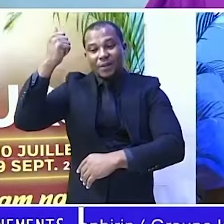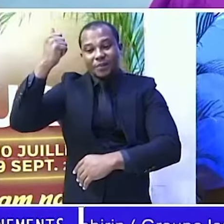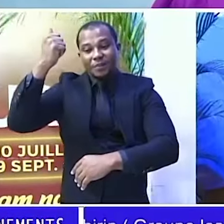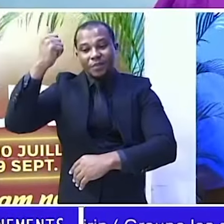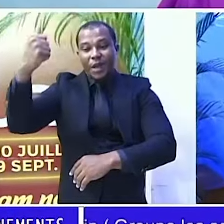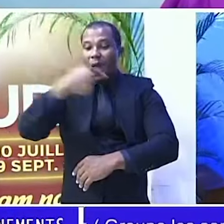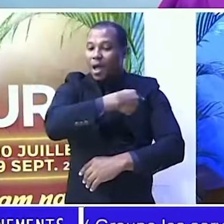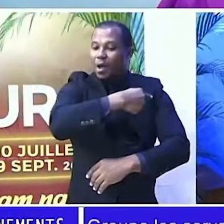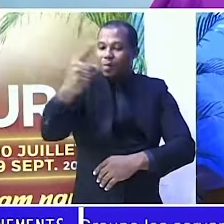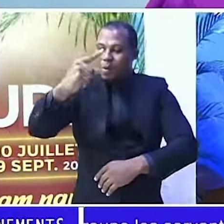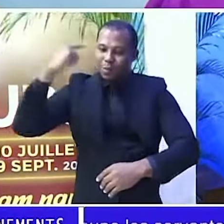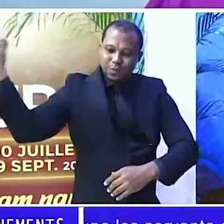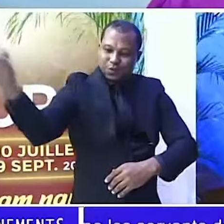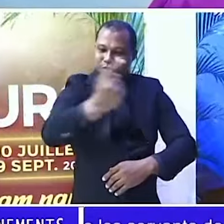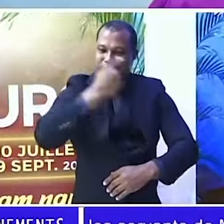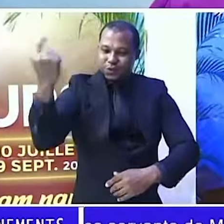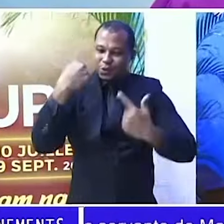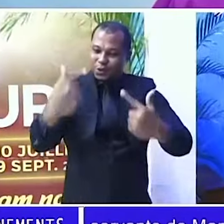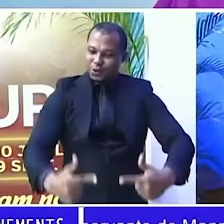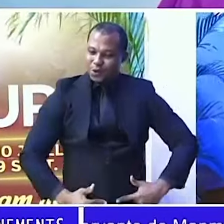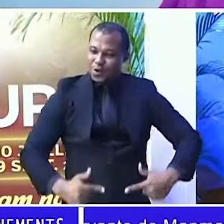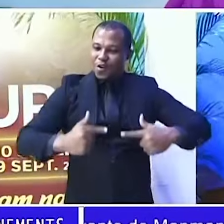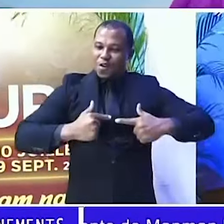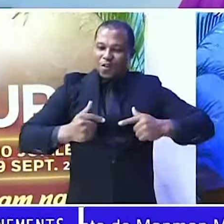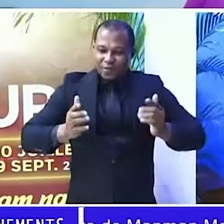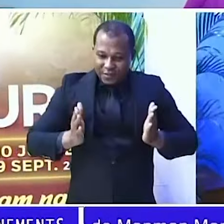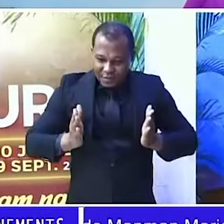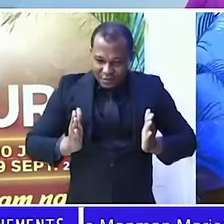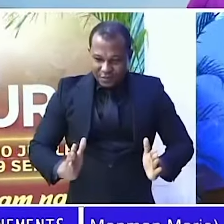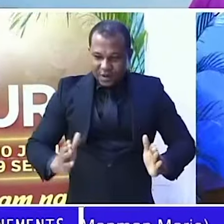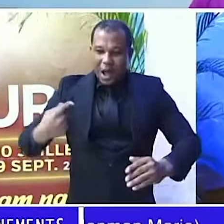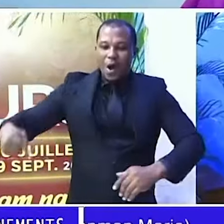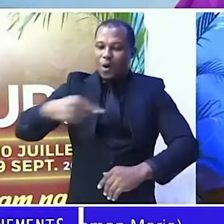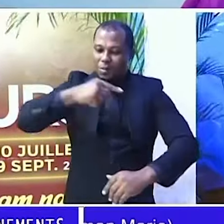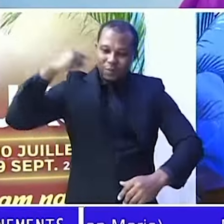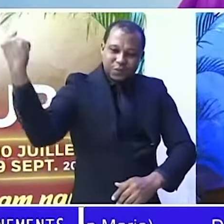nous là, nous vivants, nous présents.